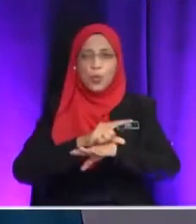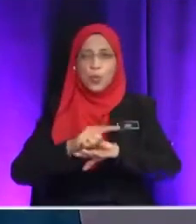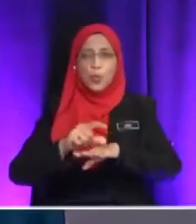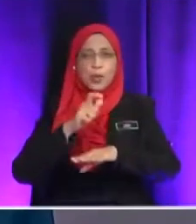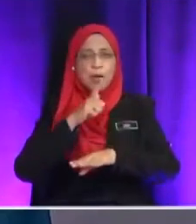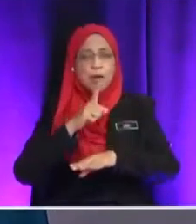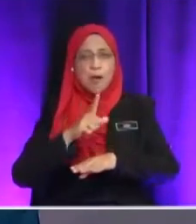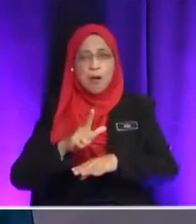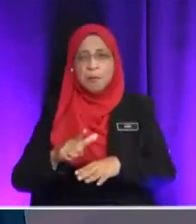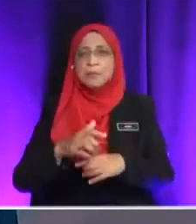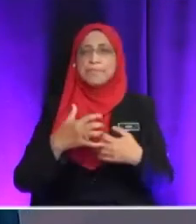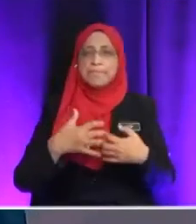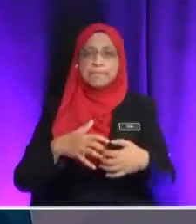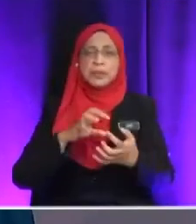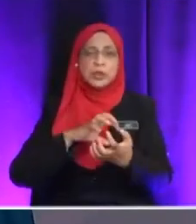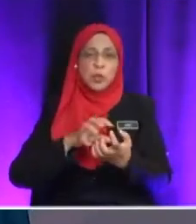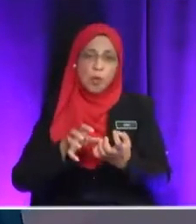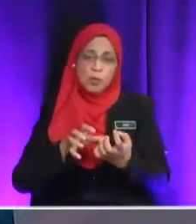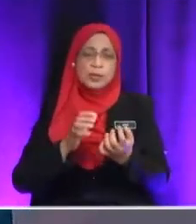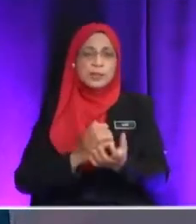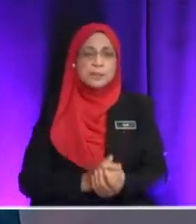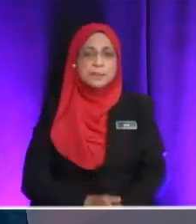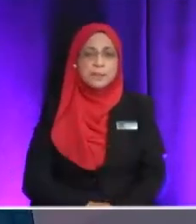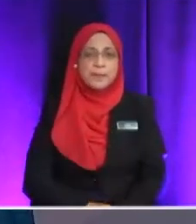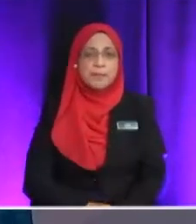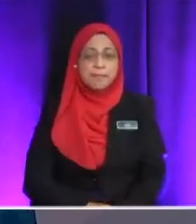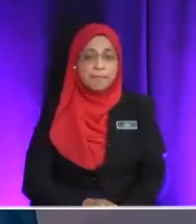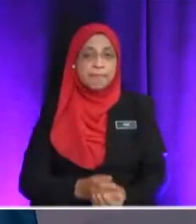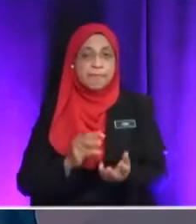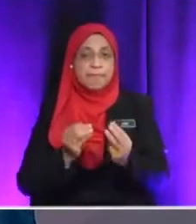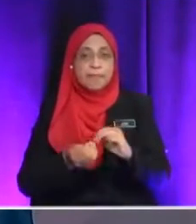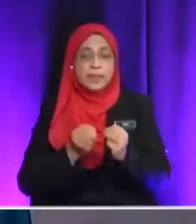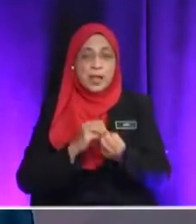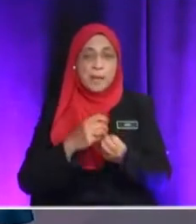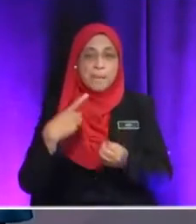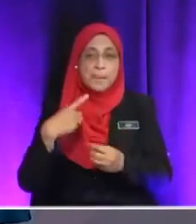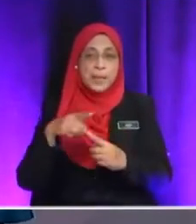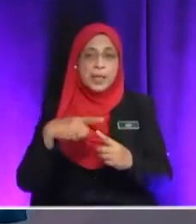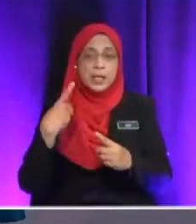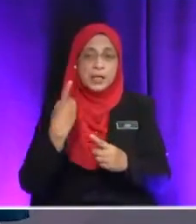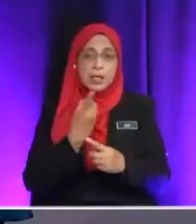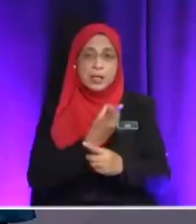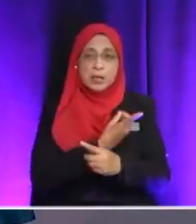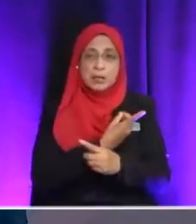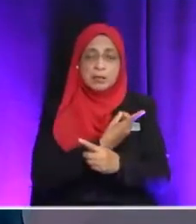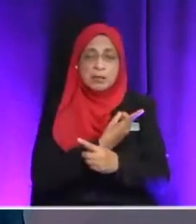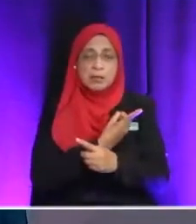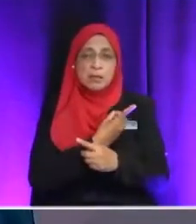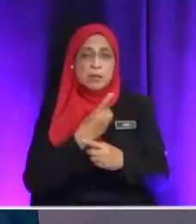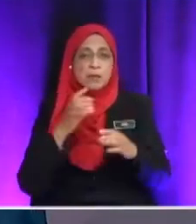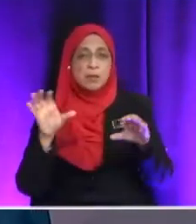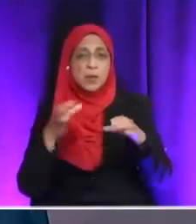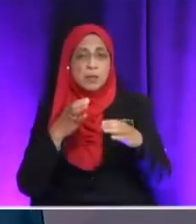Oke jadi menyebabkan Nah jadi terganggu ini kita enak bercakap ih cepet dengan suara Parau